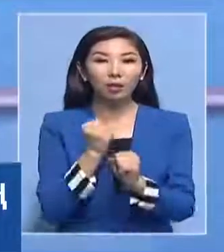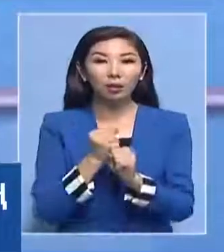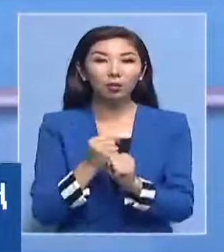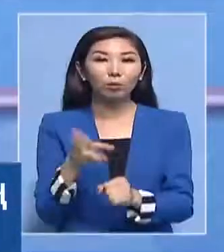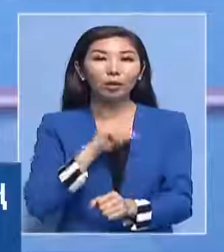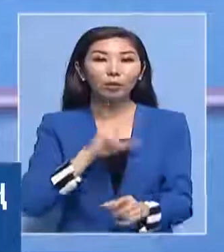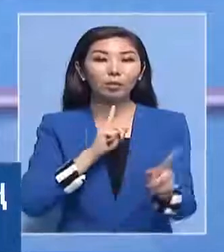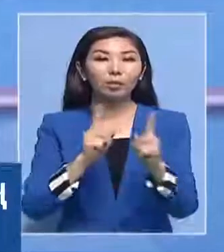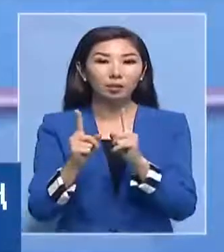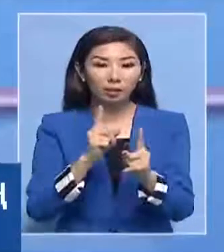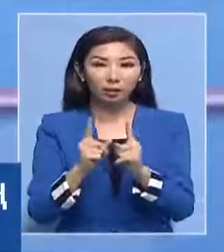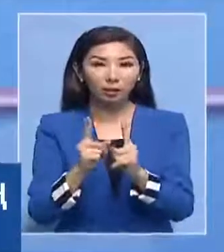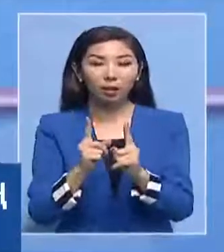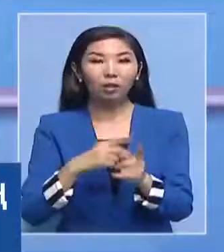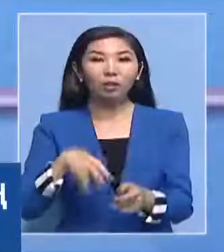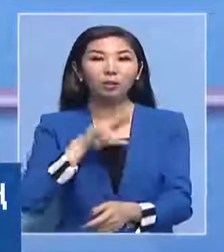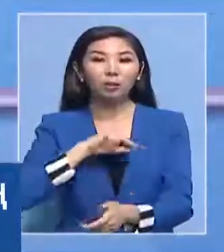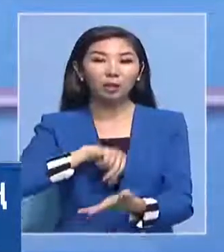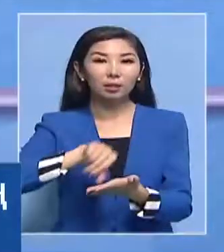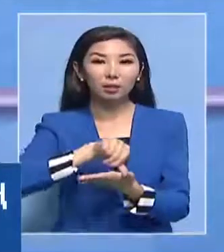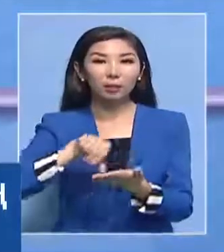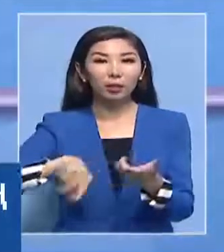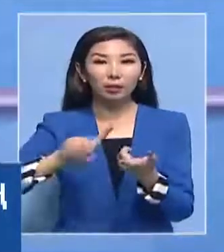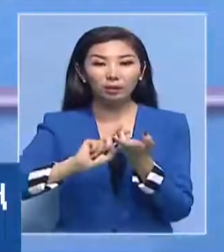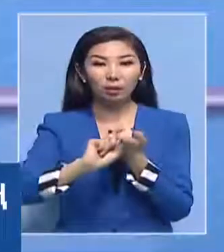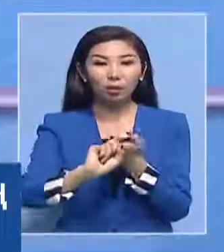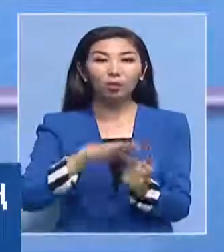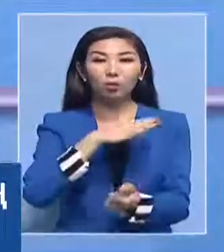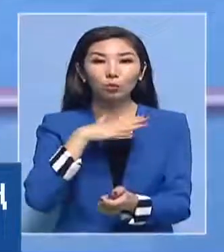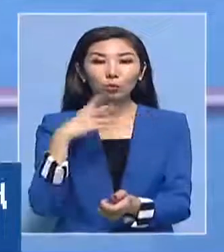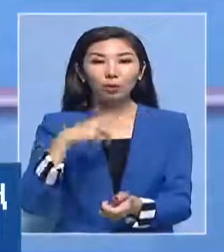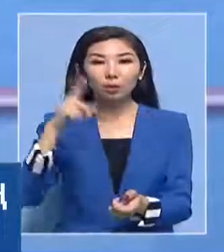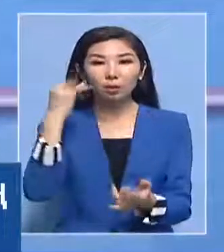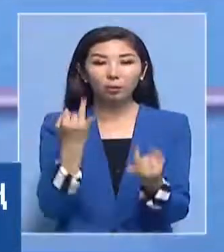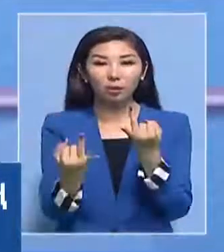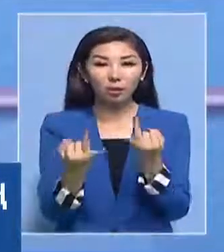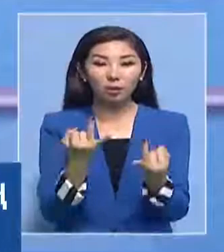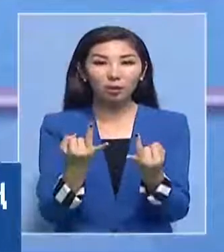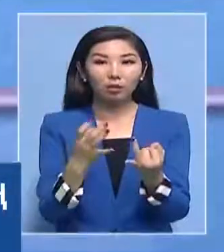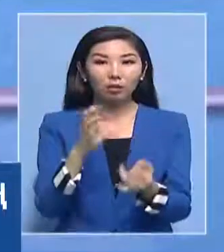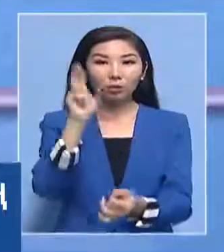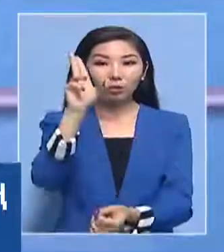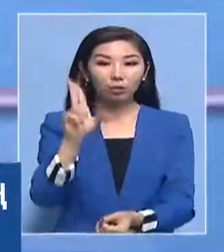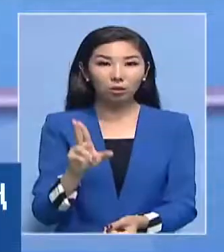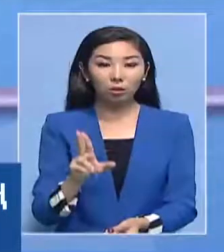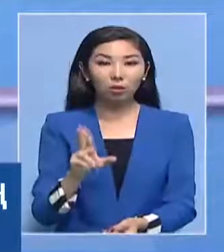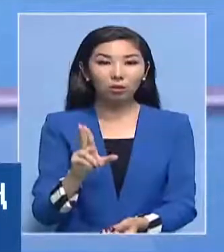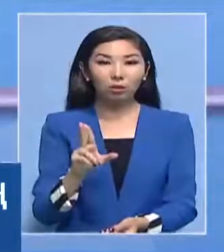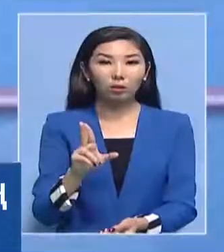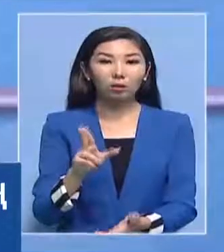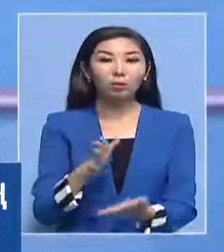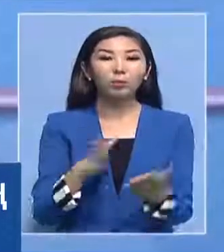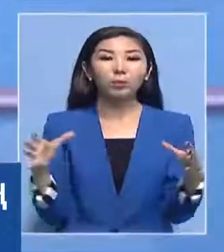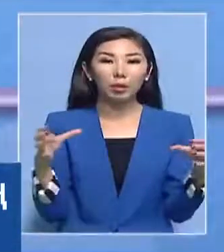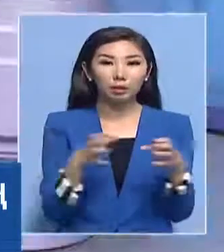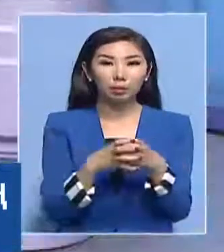комитетінің мәжілістерінде де осы еңбек қатынасына байланысты туындаған мәселелерді осы әлеуметтік әріптестік негізінде